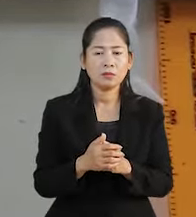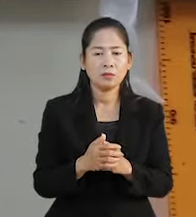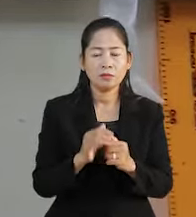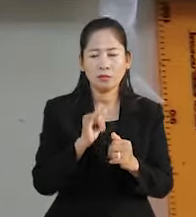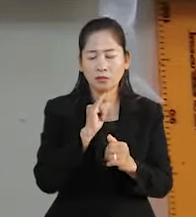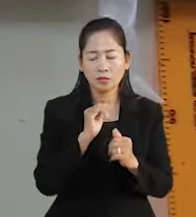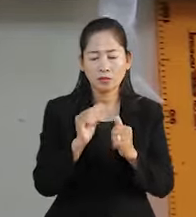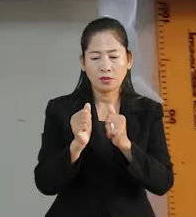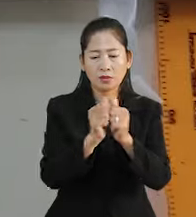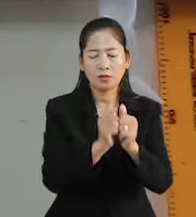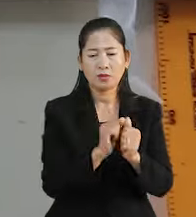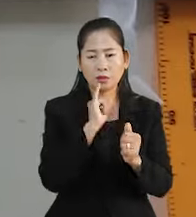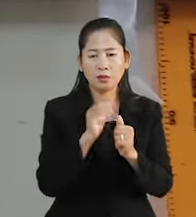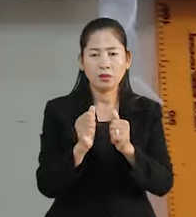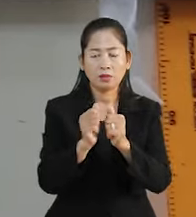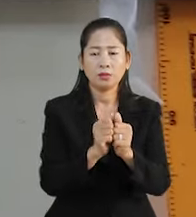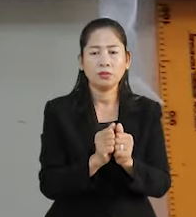ជាមួយ